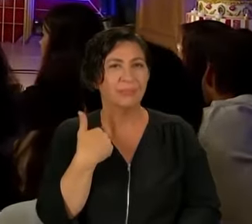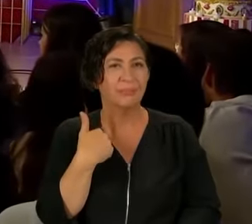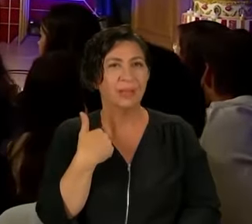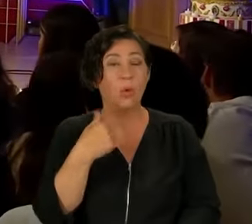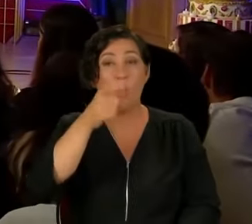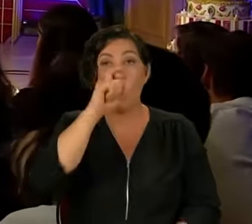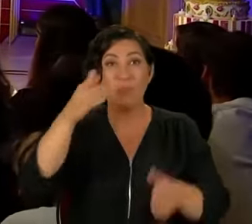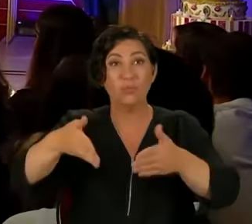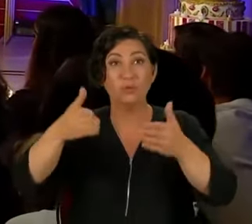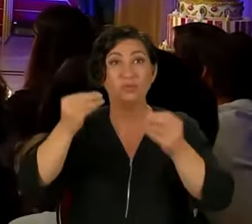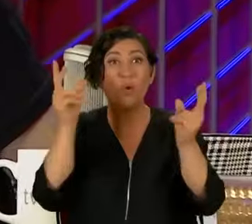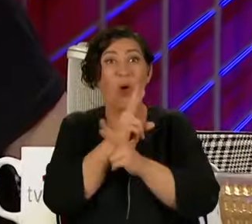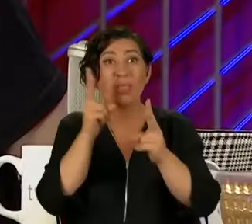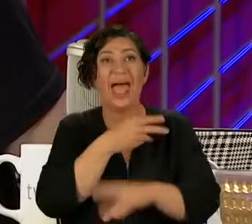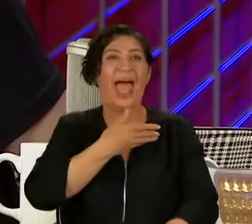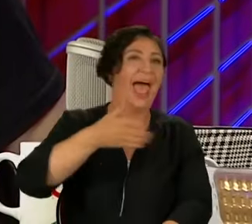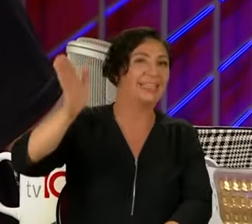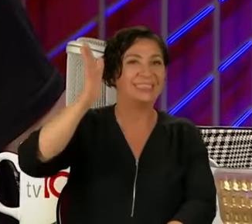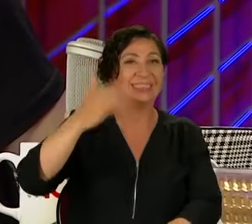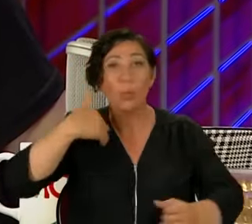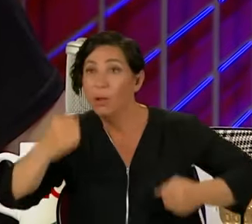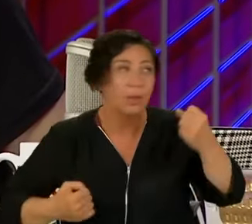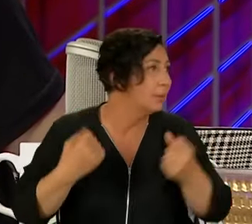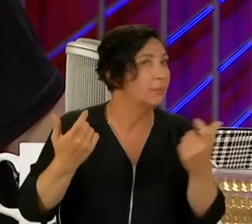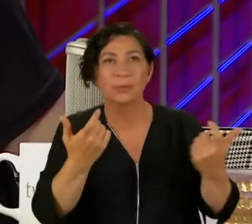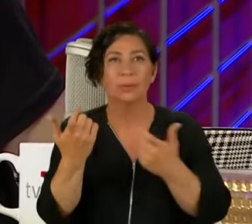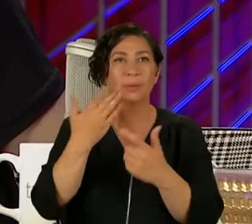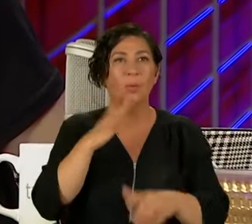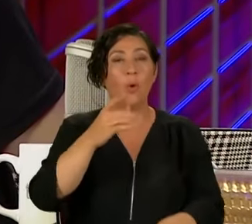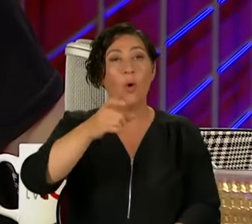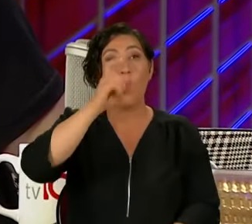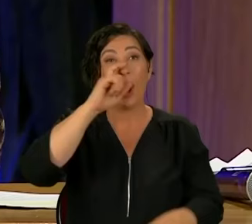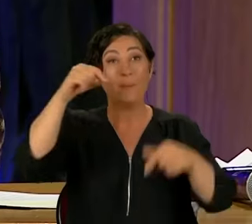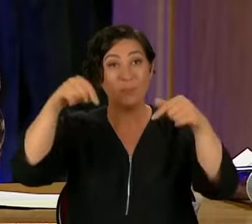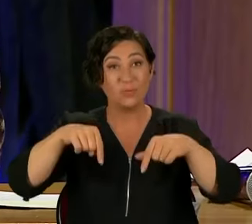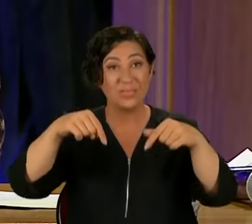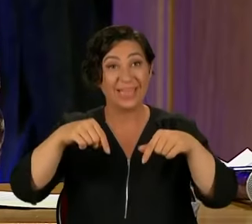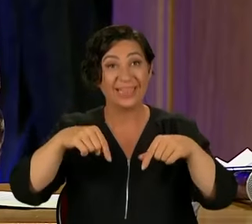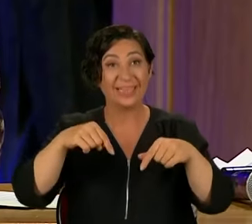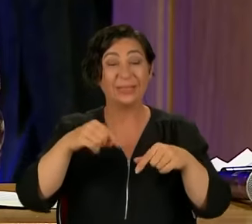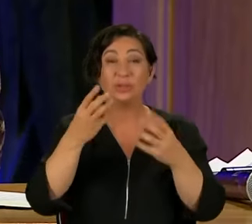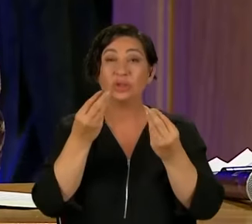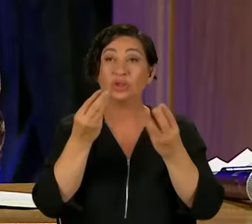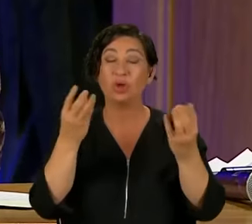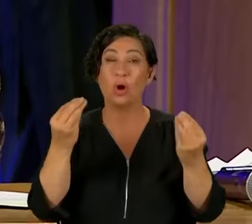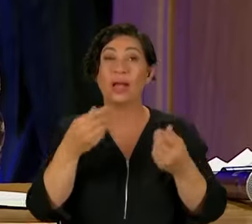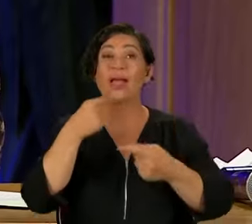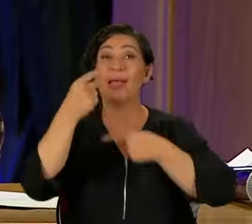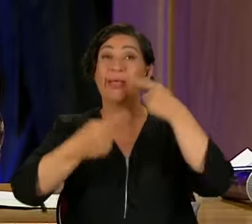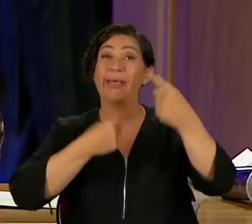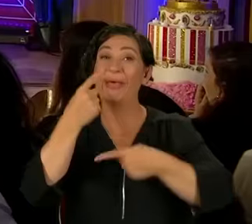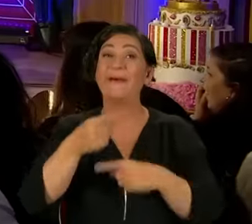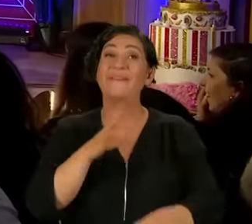Ben Okan Bayülgen buradaydı, çok güldü falan dediler. Hadi canım diye koştum, sana yetişemedim. Okan Bayülgen buradaydı diye birçok şaya var. Öyle